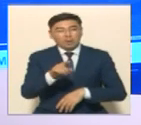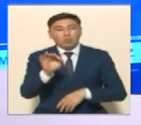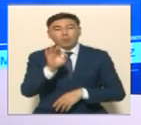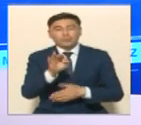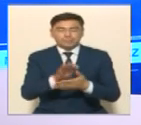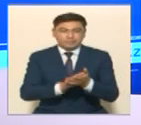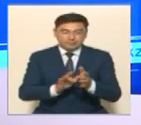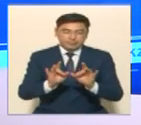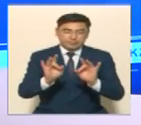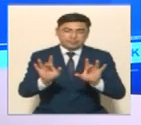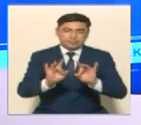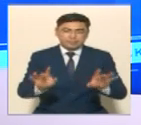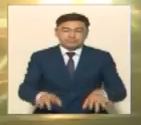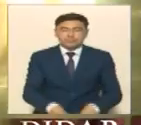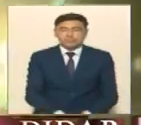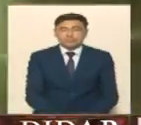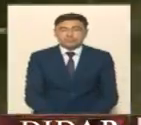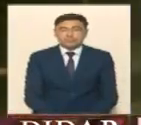бейнематериалда толығырақ.